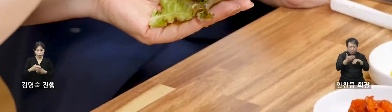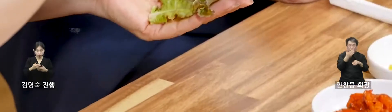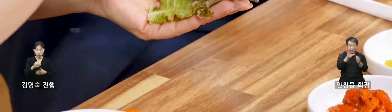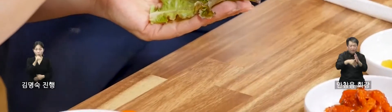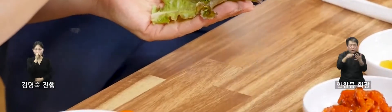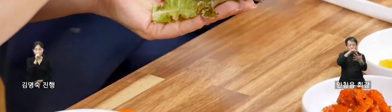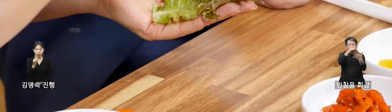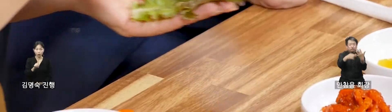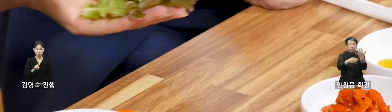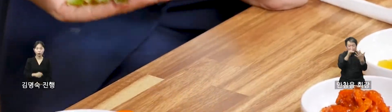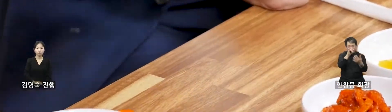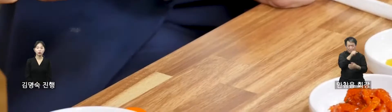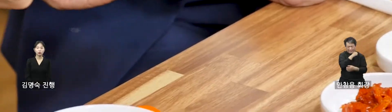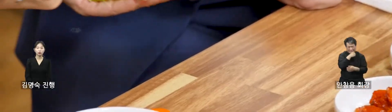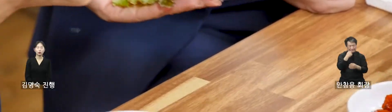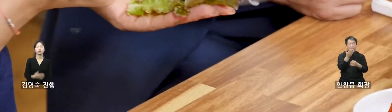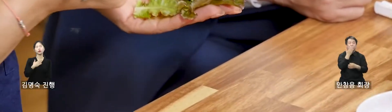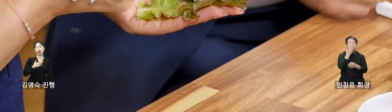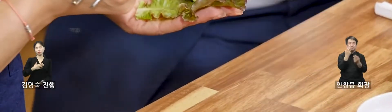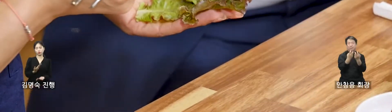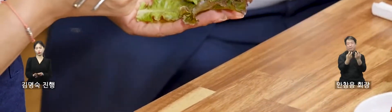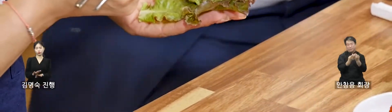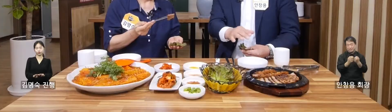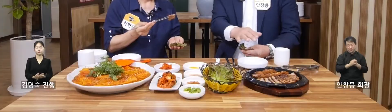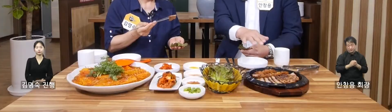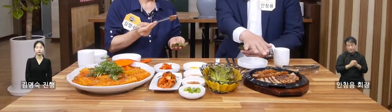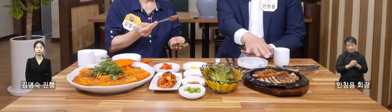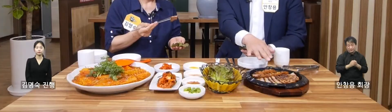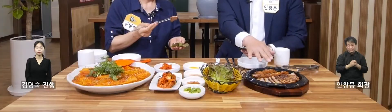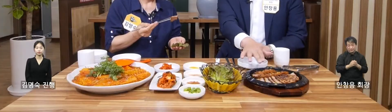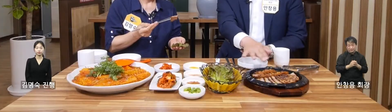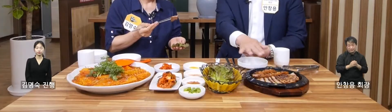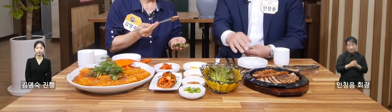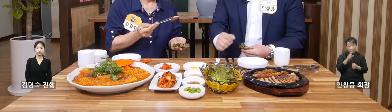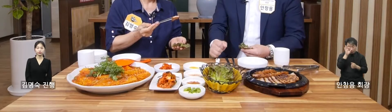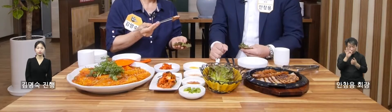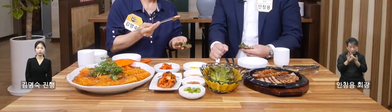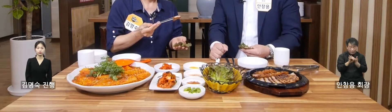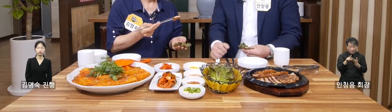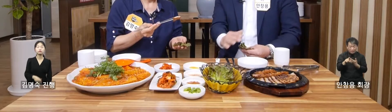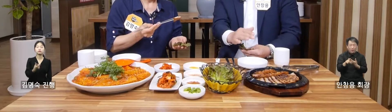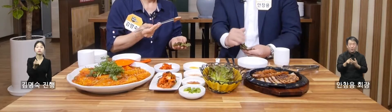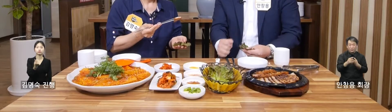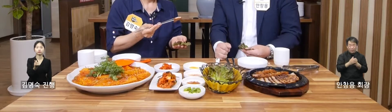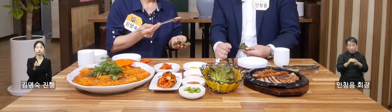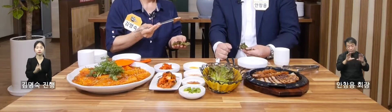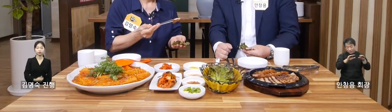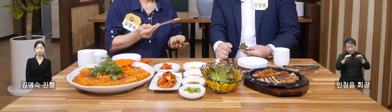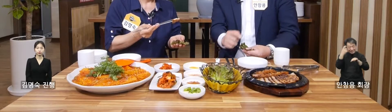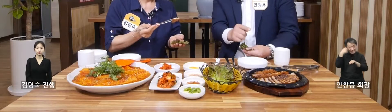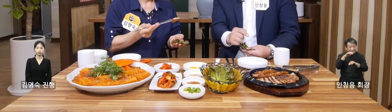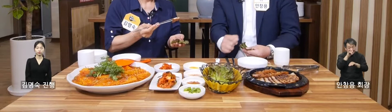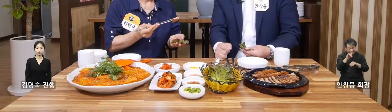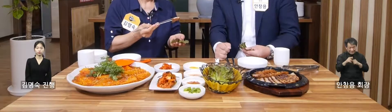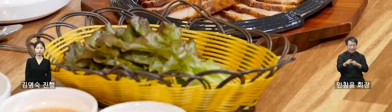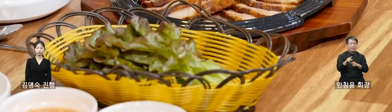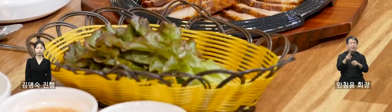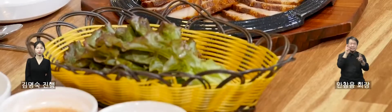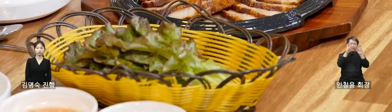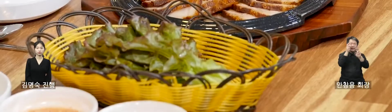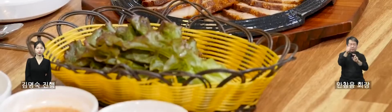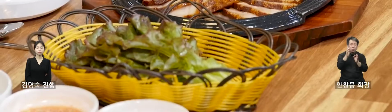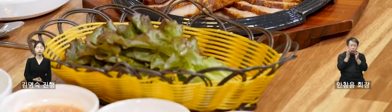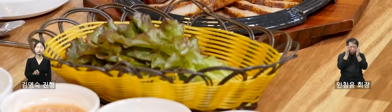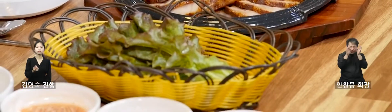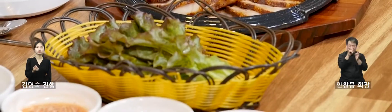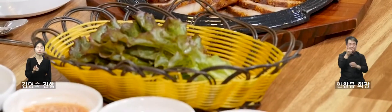예. 맛있게 먹는 방법. 그럼 알려주세요. 이 수육이 보면 이거 촉촉하잖아요. 네네. 이건 아마 사장님의 노력이 아마 들어있을 것